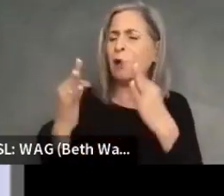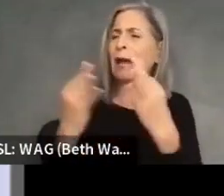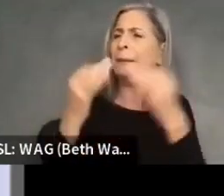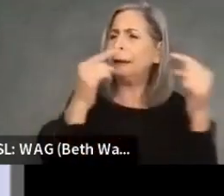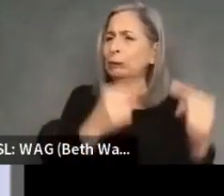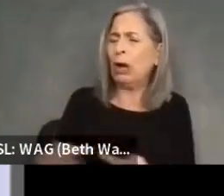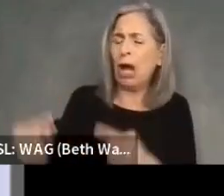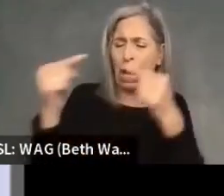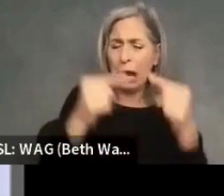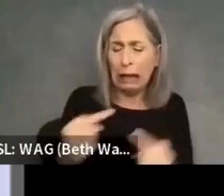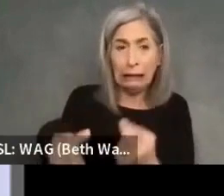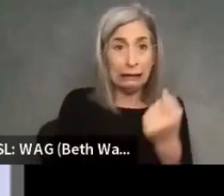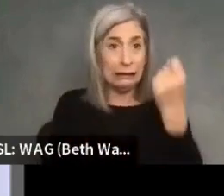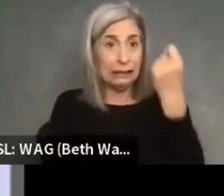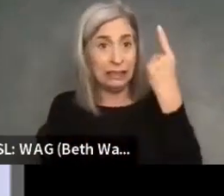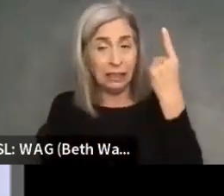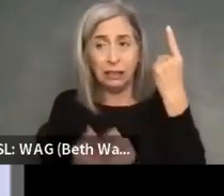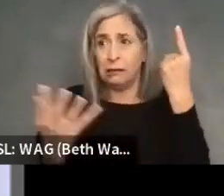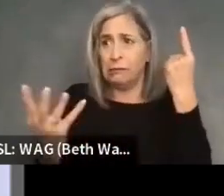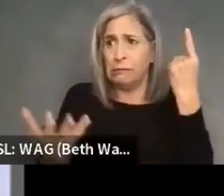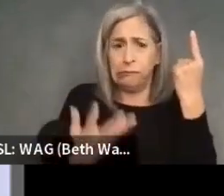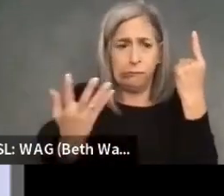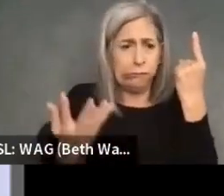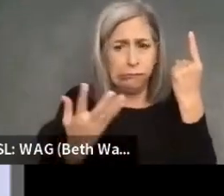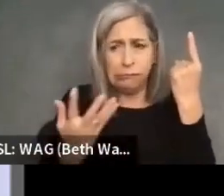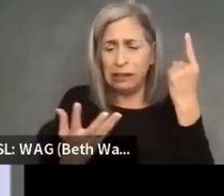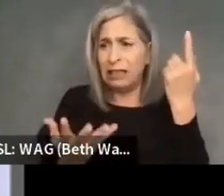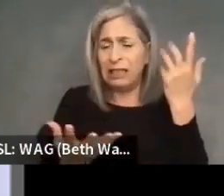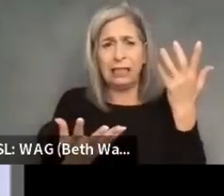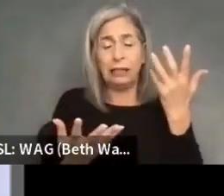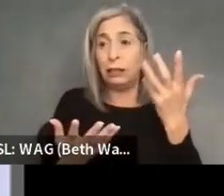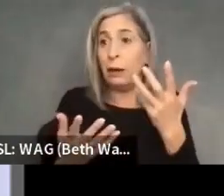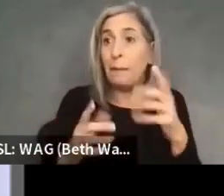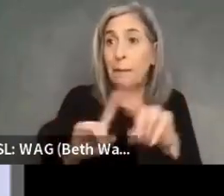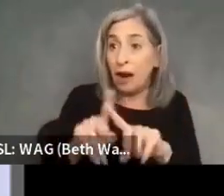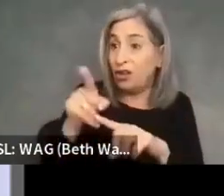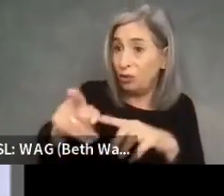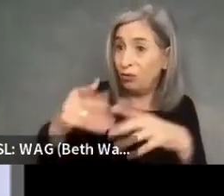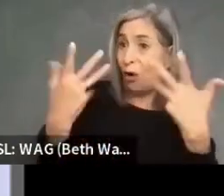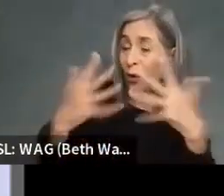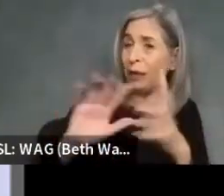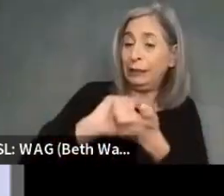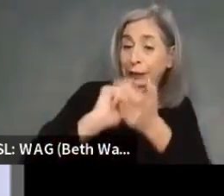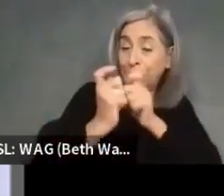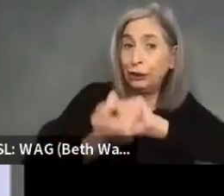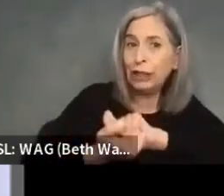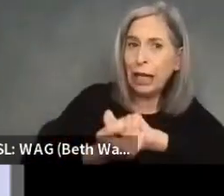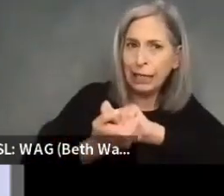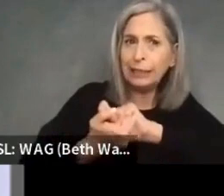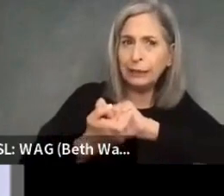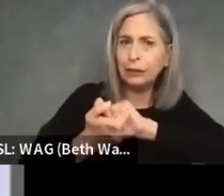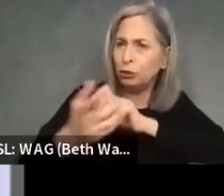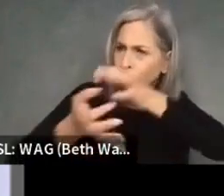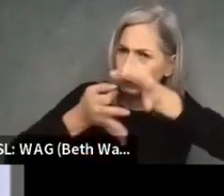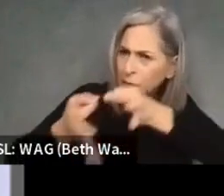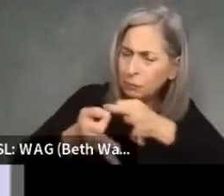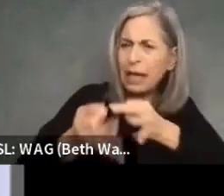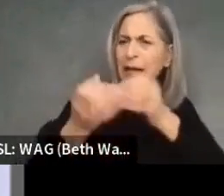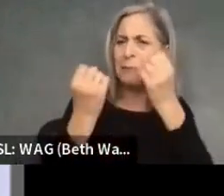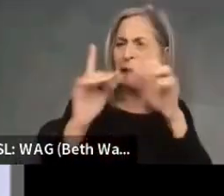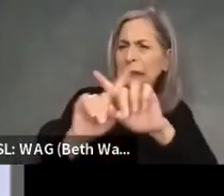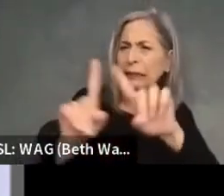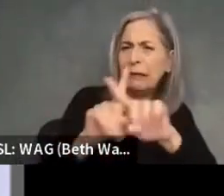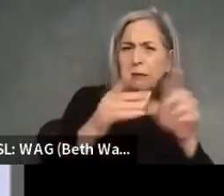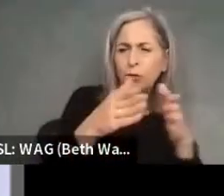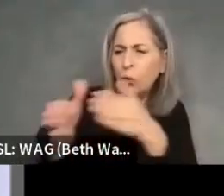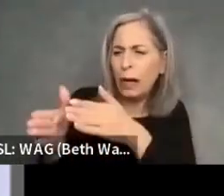作为学校教育者的话，如果你发现这个家庭有理解上的困难的话，应该主动